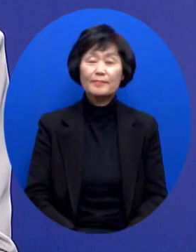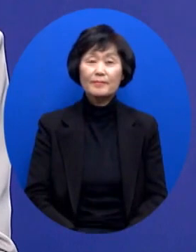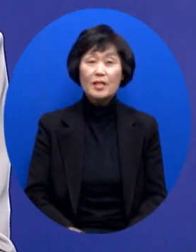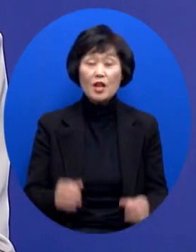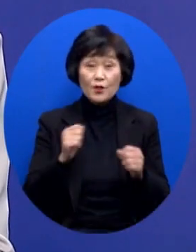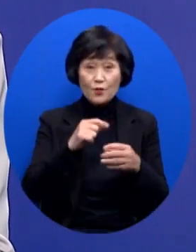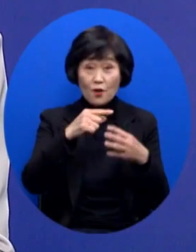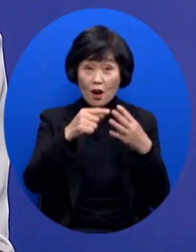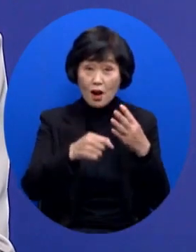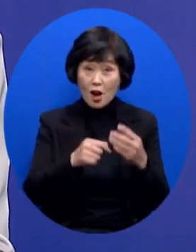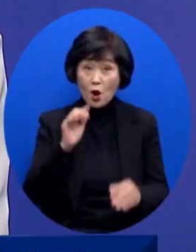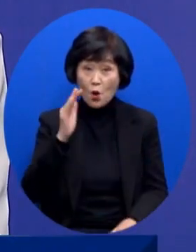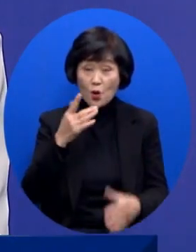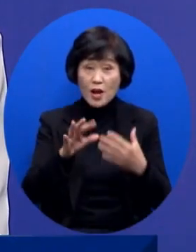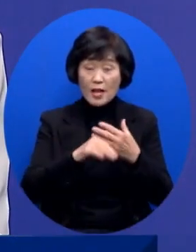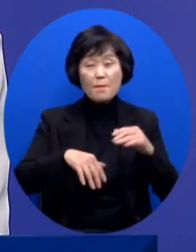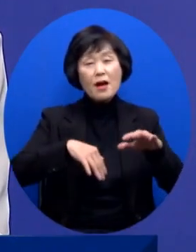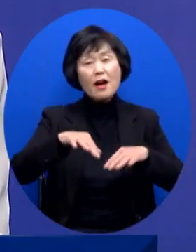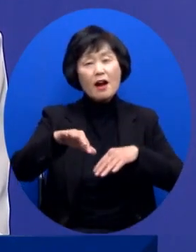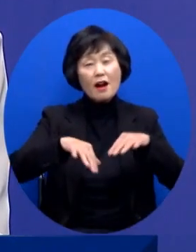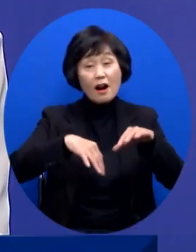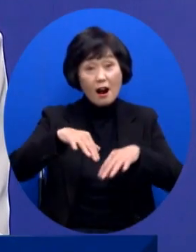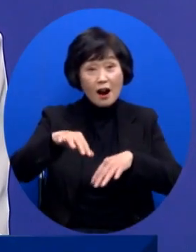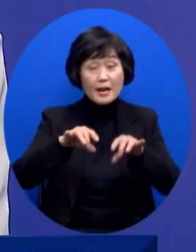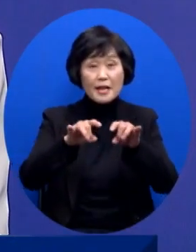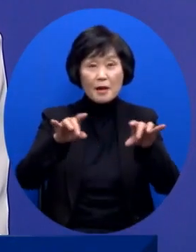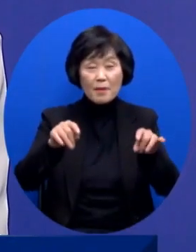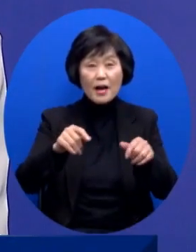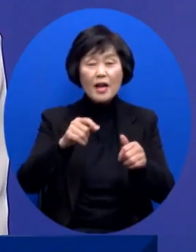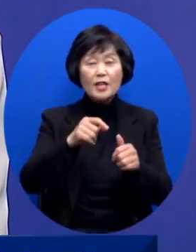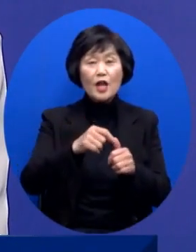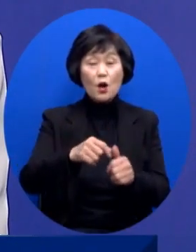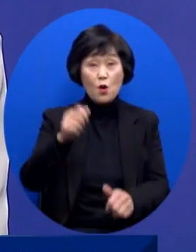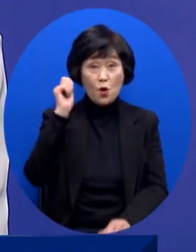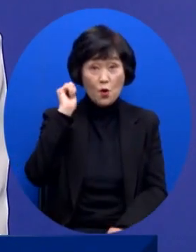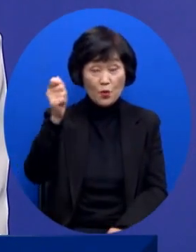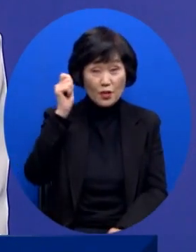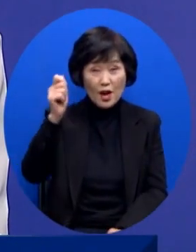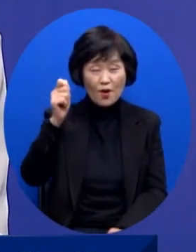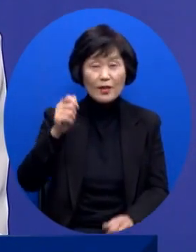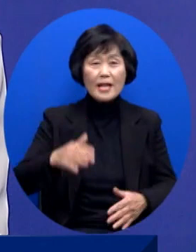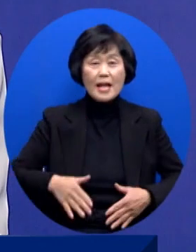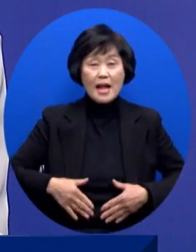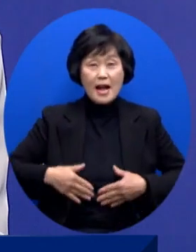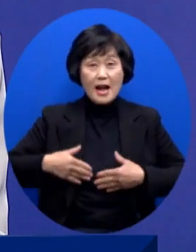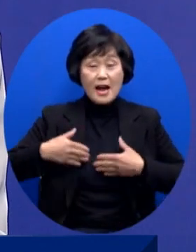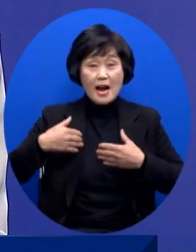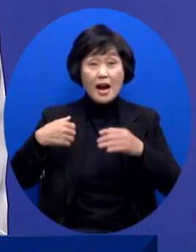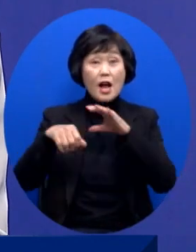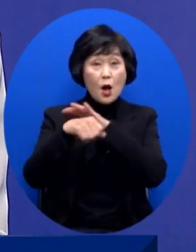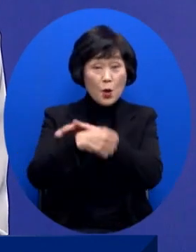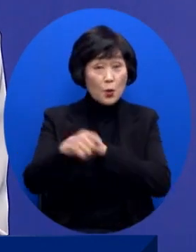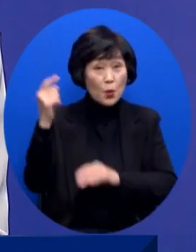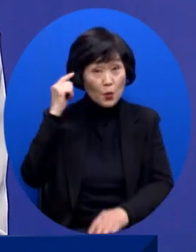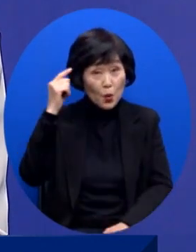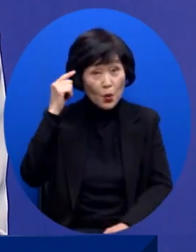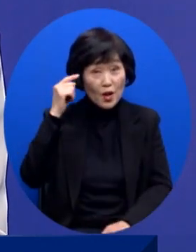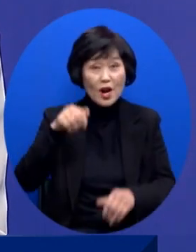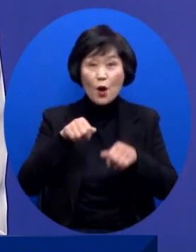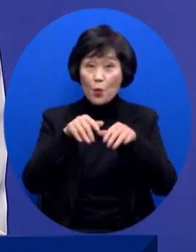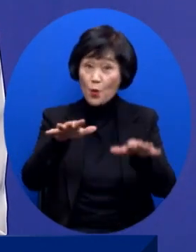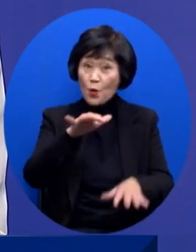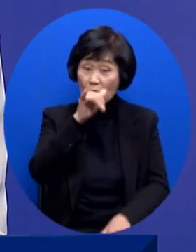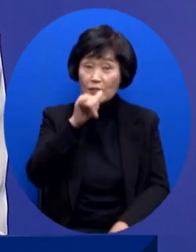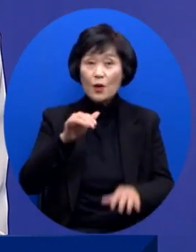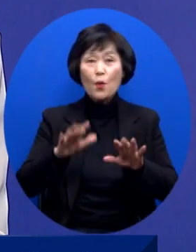추운 겨울이 되면 거리 한복판에 구세군 자선냄비의 따스한 종소리가 울립니다. 올해도 소외 이웃들을 향한